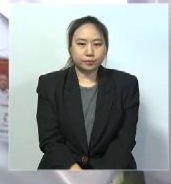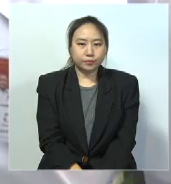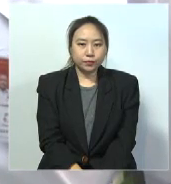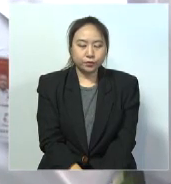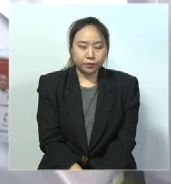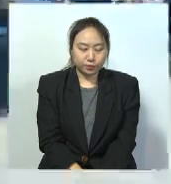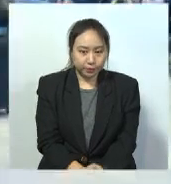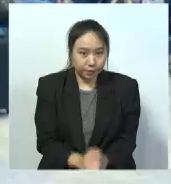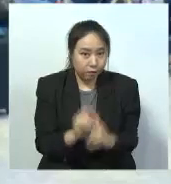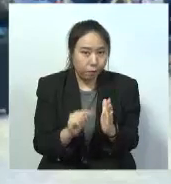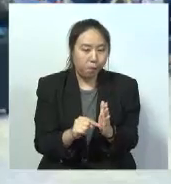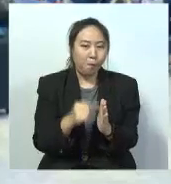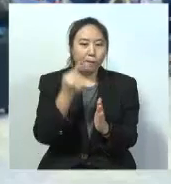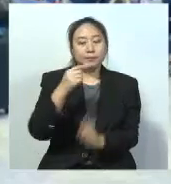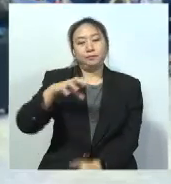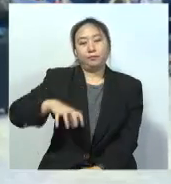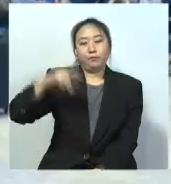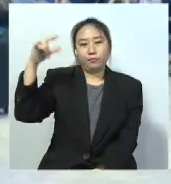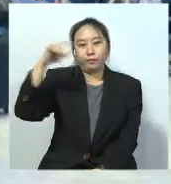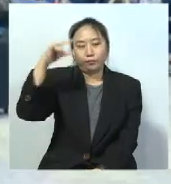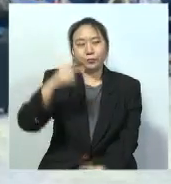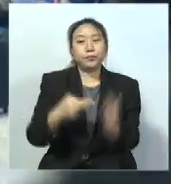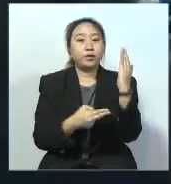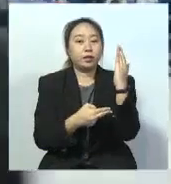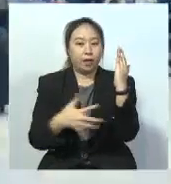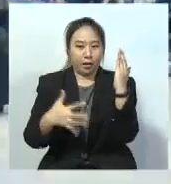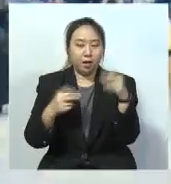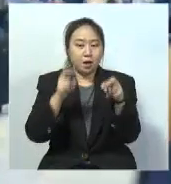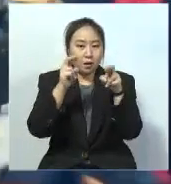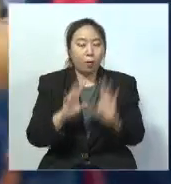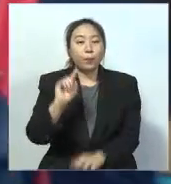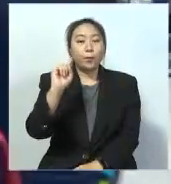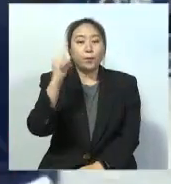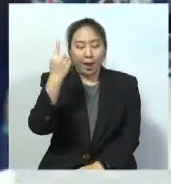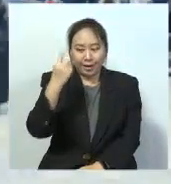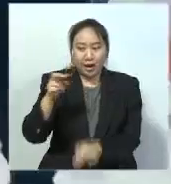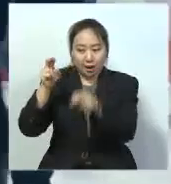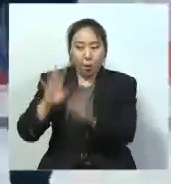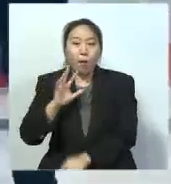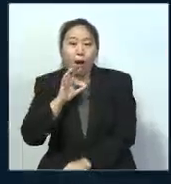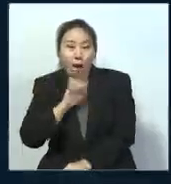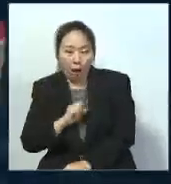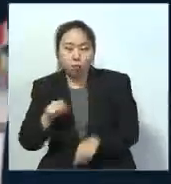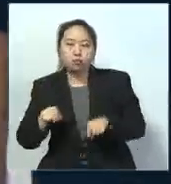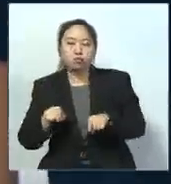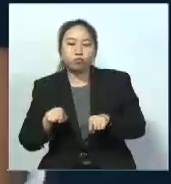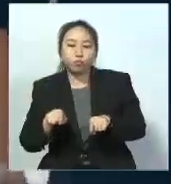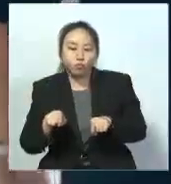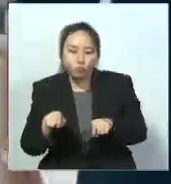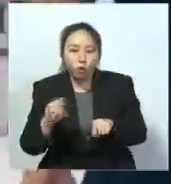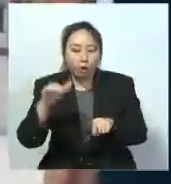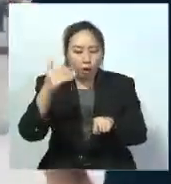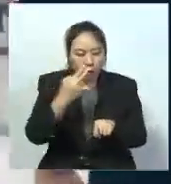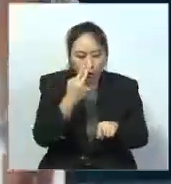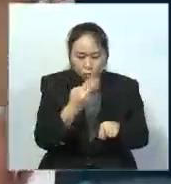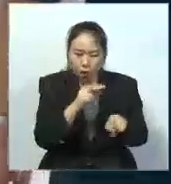โดยในช่วงแรกนะครับทางท่าอากาศยานหาดใหญ่ก็จะใช้ระบบใหม่คู่ขนานไปกับระบบปัจจุบันก่อนเพื่อเป็นการตรวจสอบการทำงาน